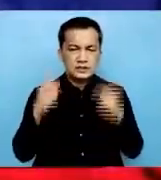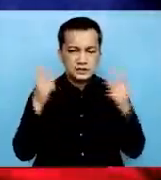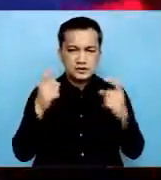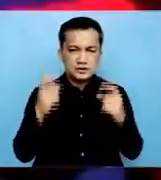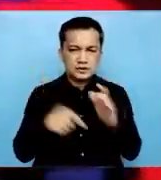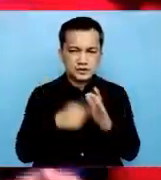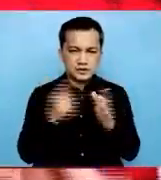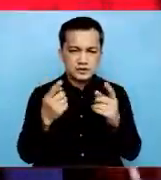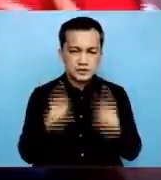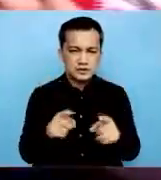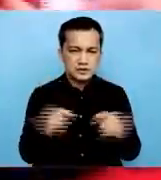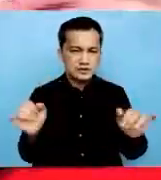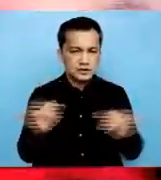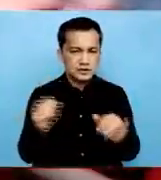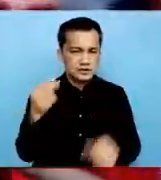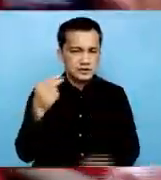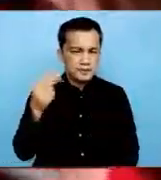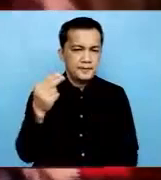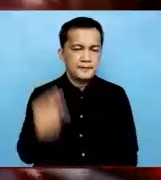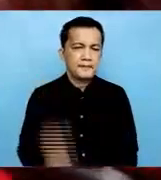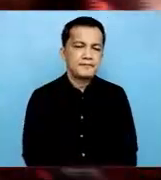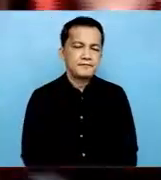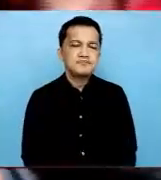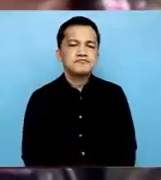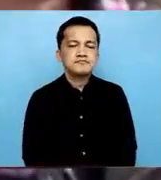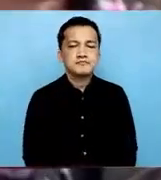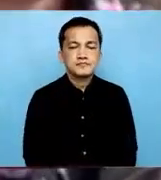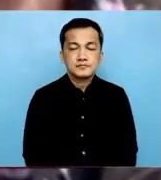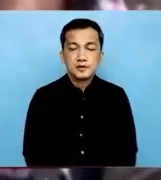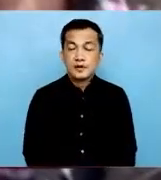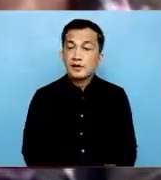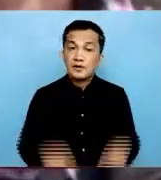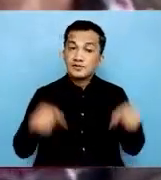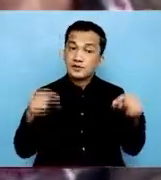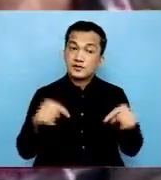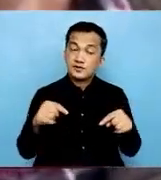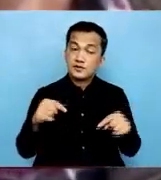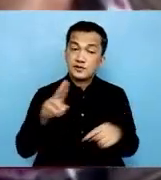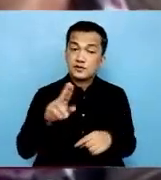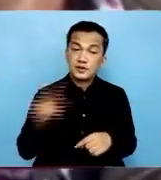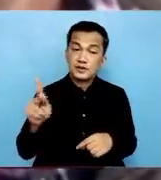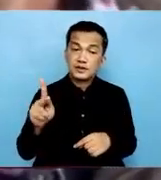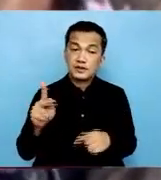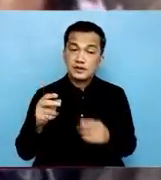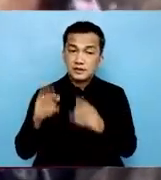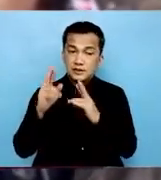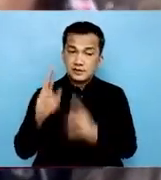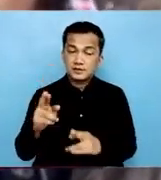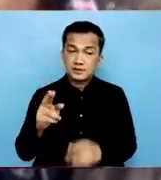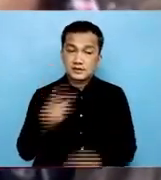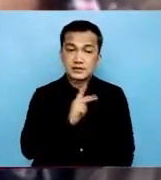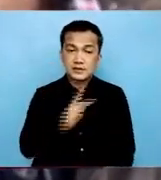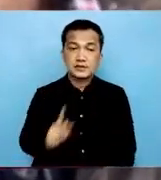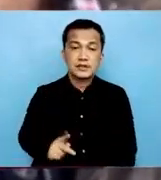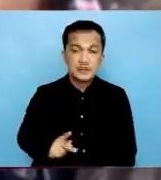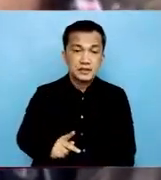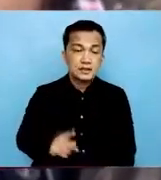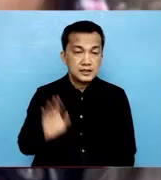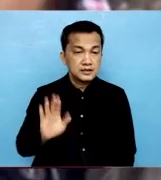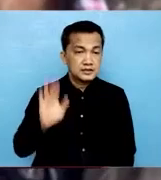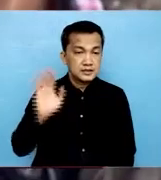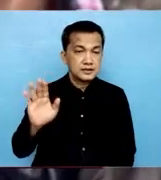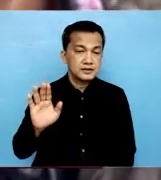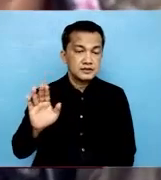ang ganitong kasaysayan. Eh, dito tayo sa Britain, tapos respect sa monarchy. Kasi sila yung nag-aano